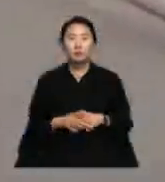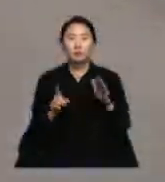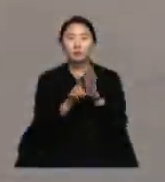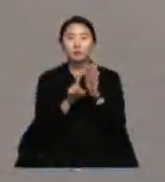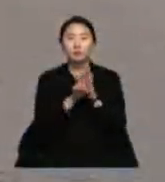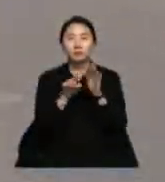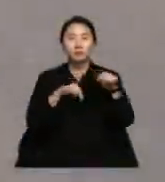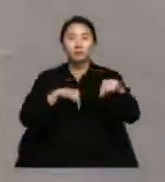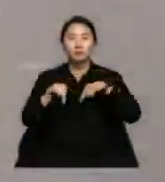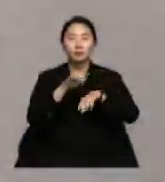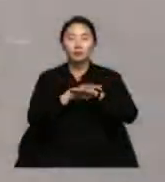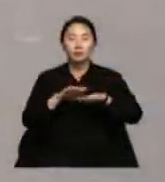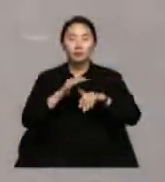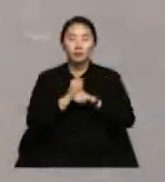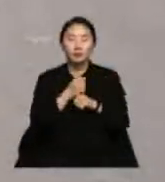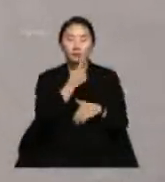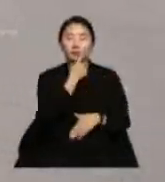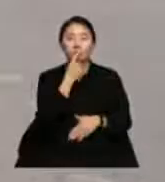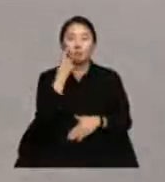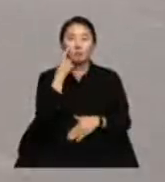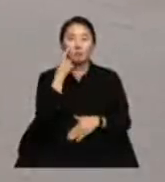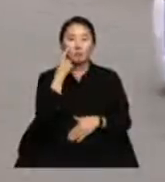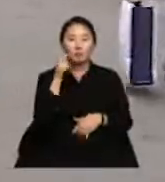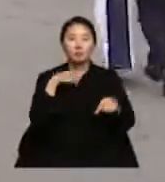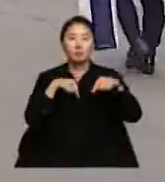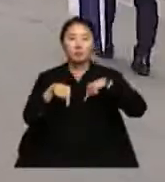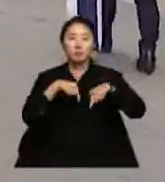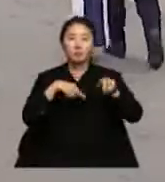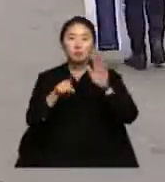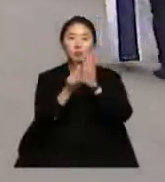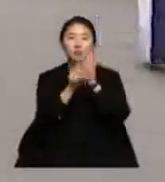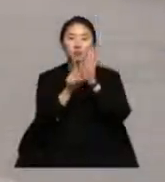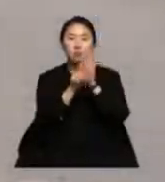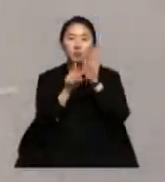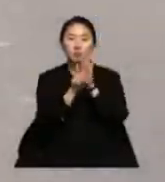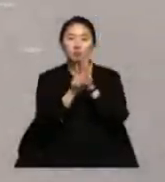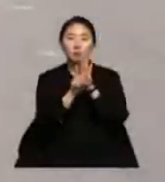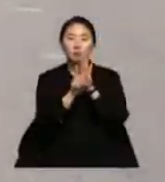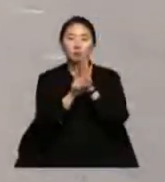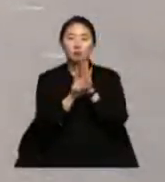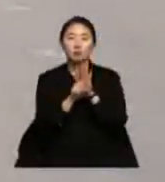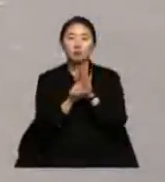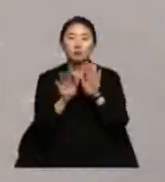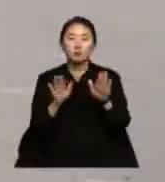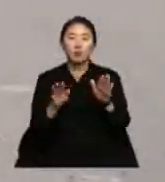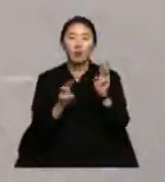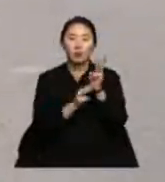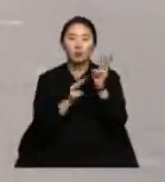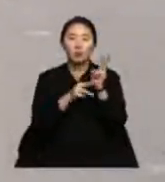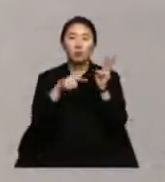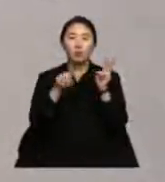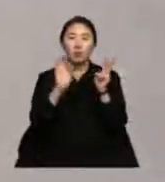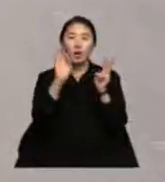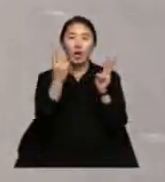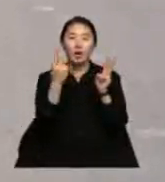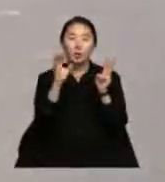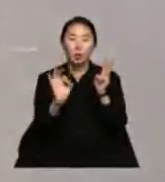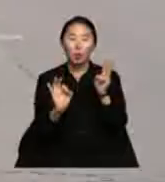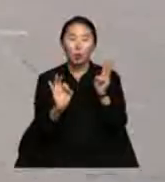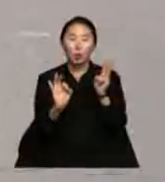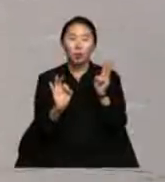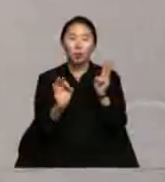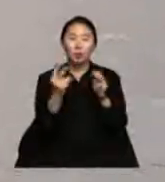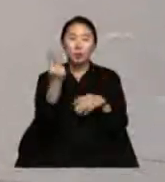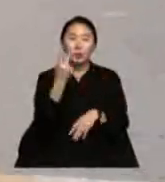보도자료 속 정책이 잘 지켜지고 있는지 점검해보는 시간, 보도자료 팩트체크입니다. 제가 지금 나와 있는 이곳은 중랑구 상봉일동의 한 골목입니다.